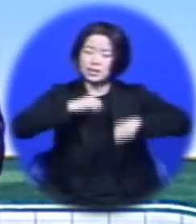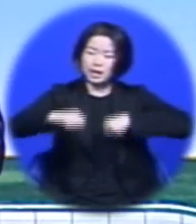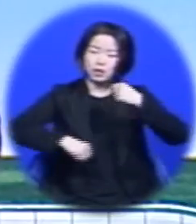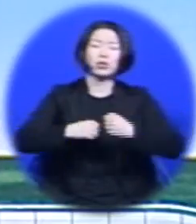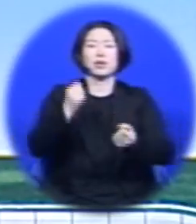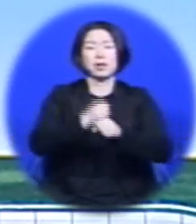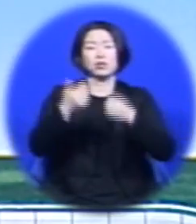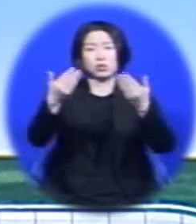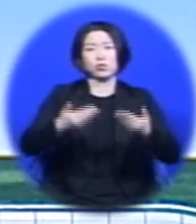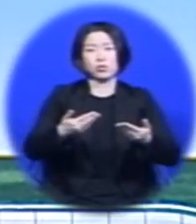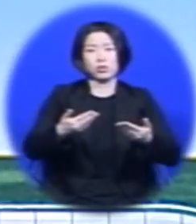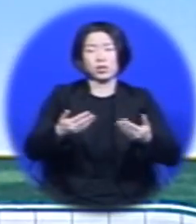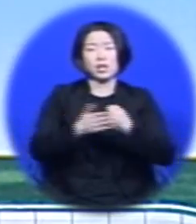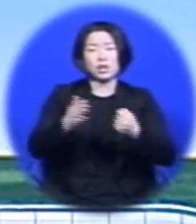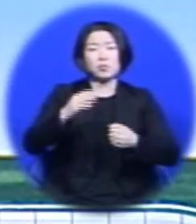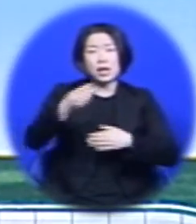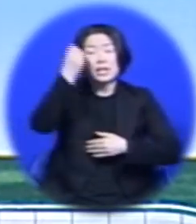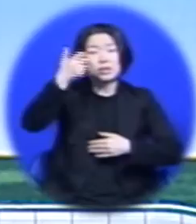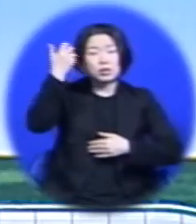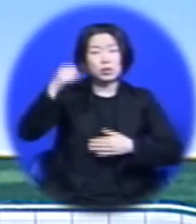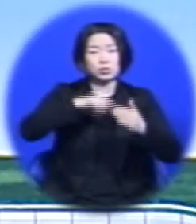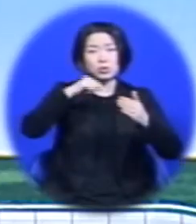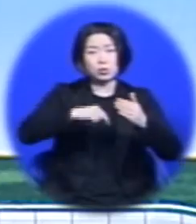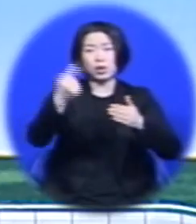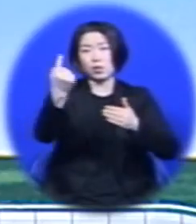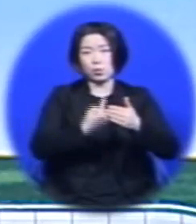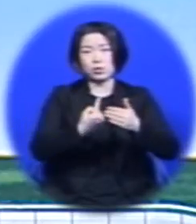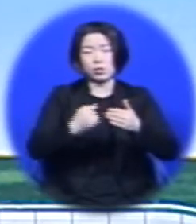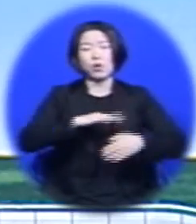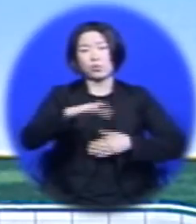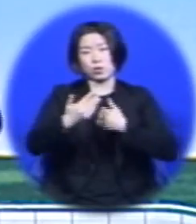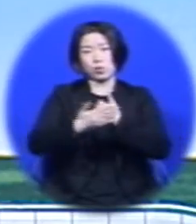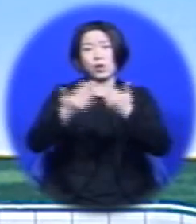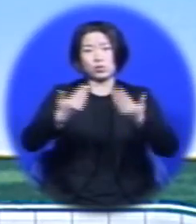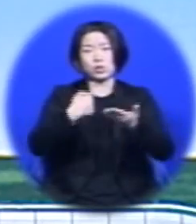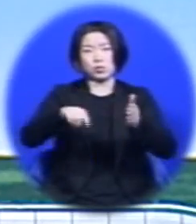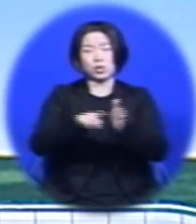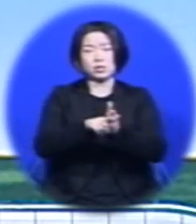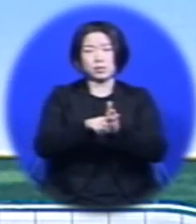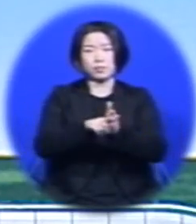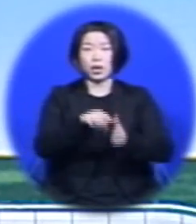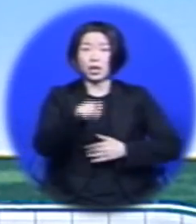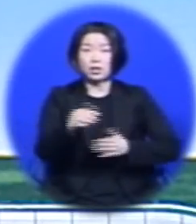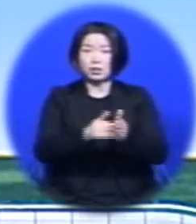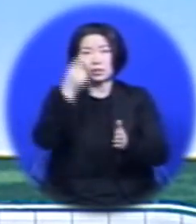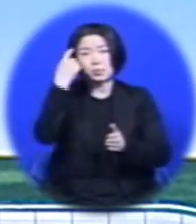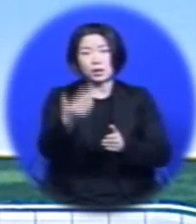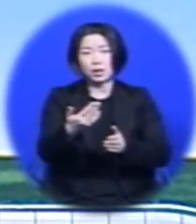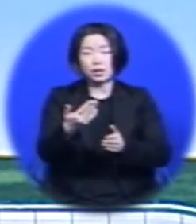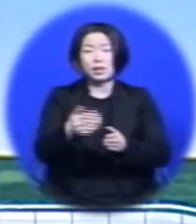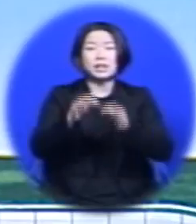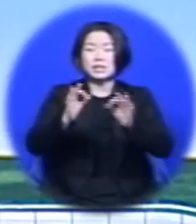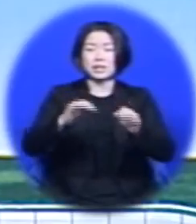성령께서 우리 속에 오신 겁니다 우리를 도와 주시려고 자 그것으로 끝 같습니까 이제는 자유